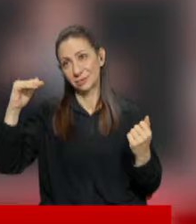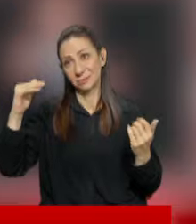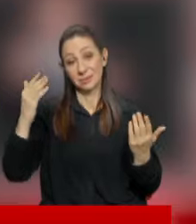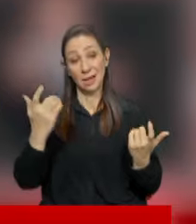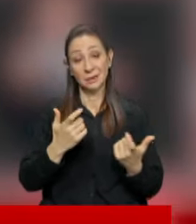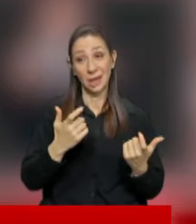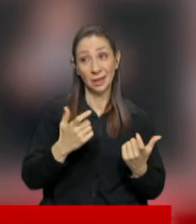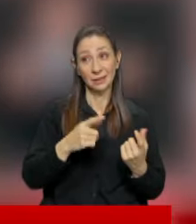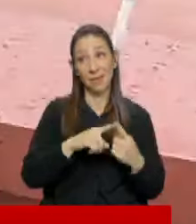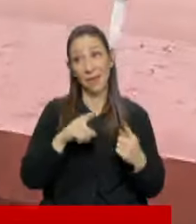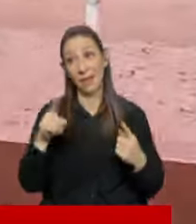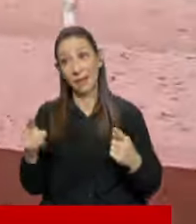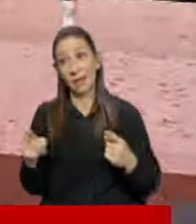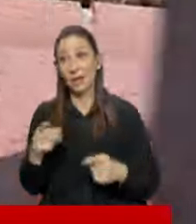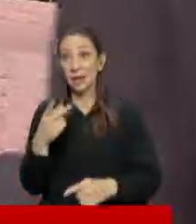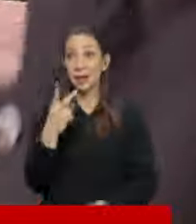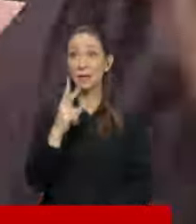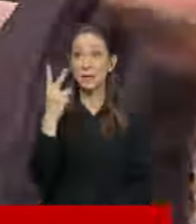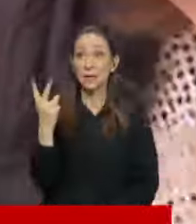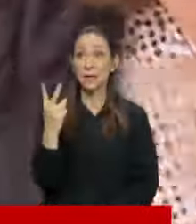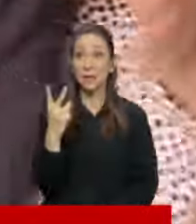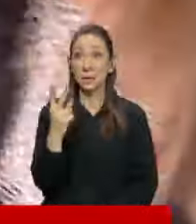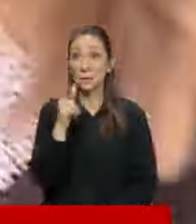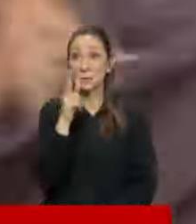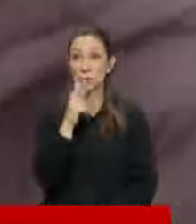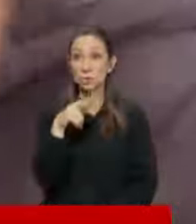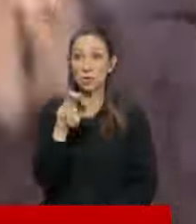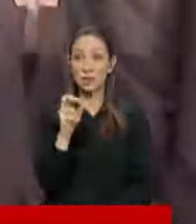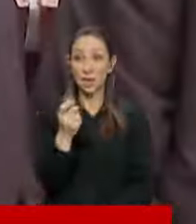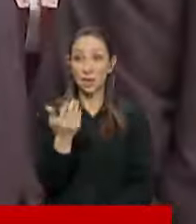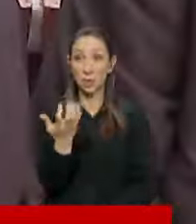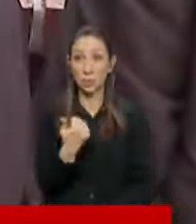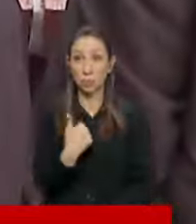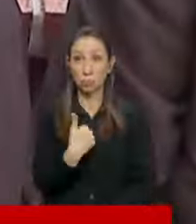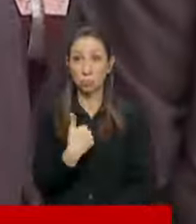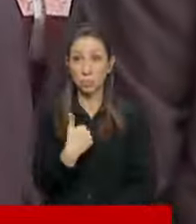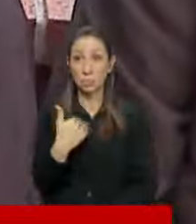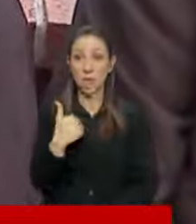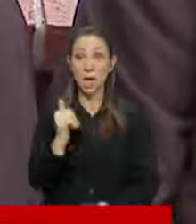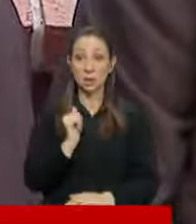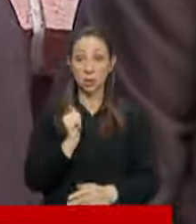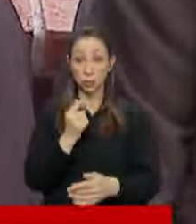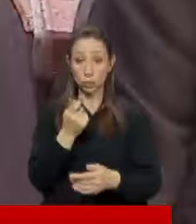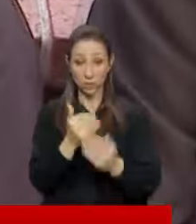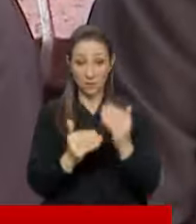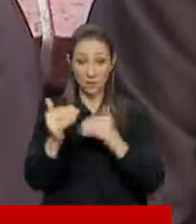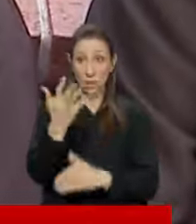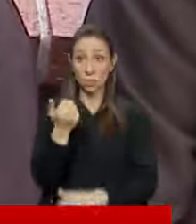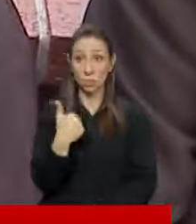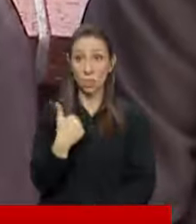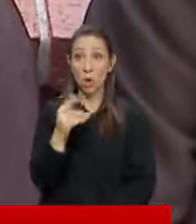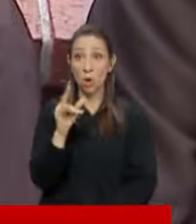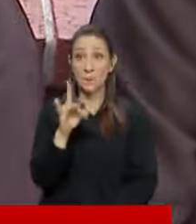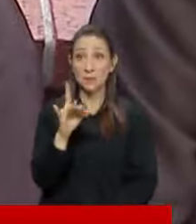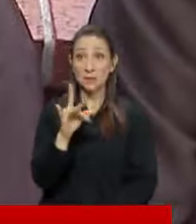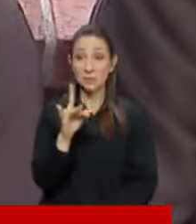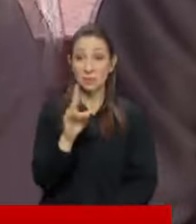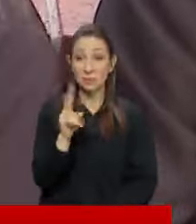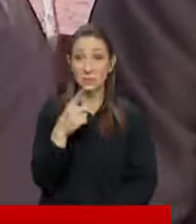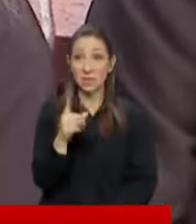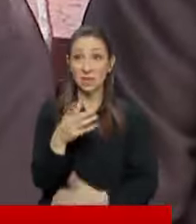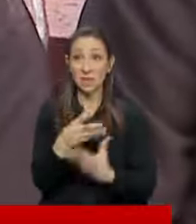Nereden nereye? 2002'de oldu, 380 lira para alıyordu be. Biz asgari ücreti üstüde alıyordu. O 5-20 bin lira kaybımız